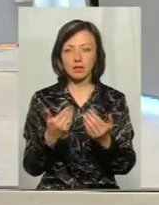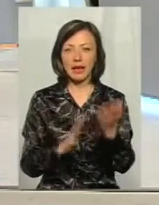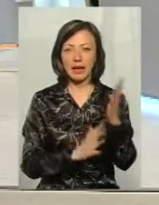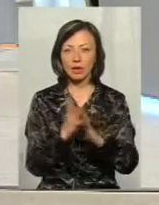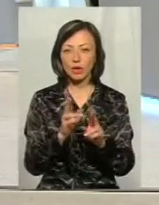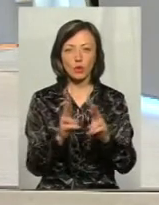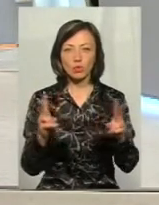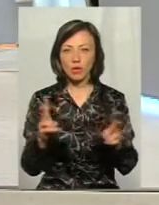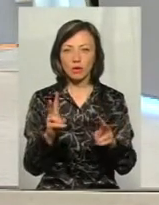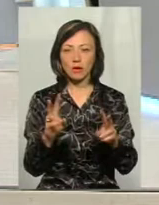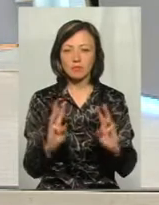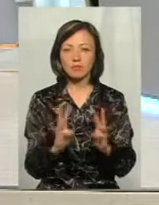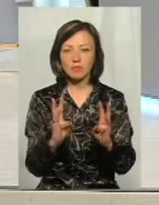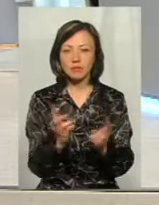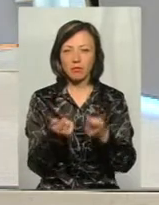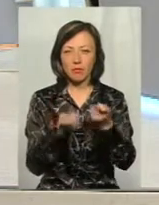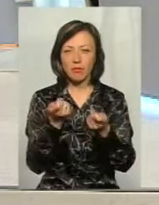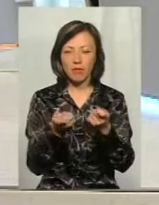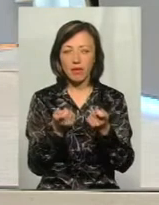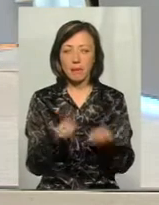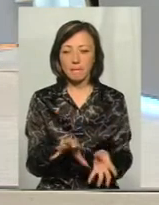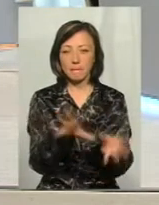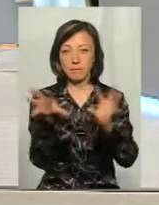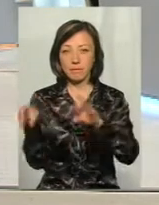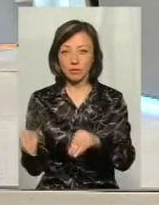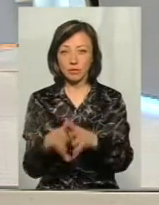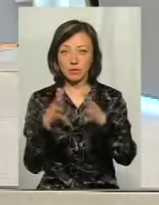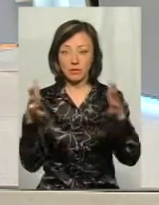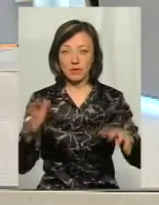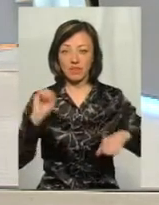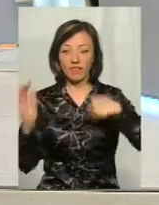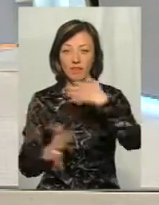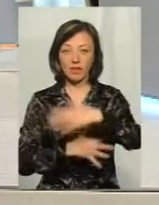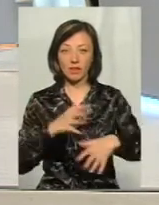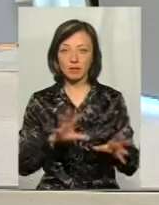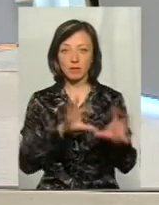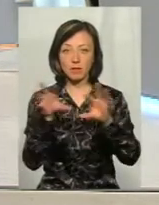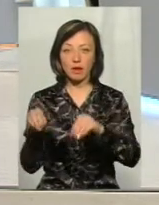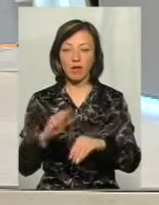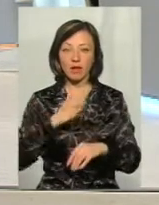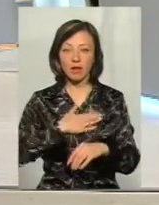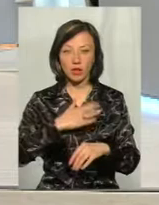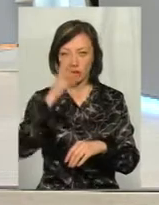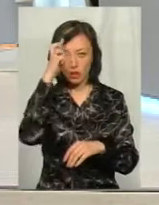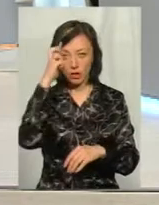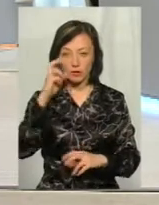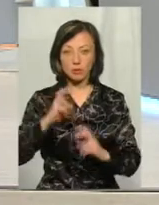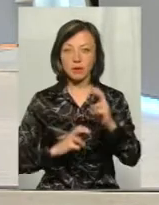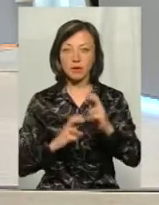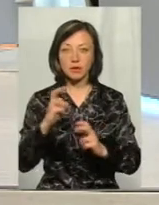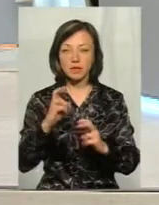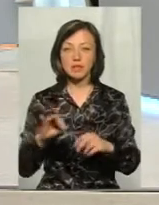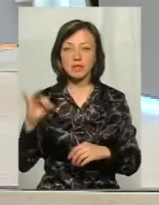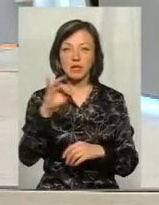значить, до цього мір, воно тліло, перейшло на комунальний ліс, потім знявся сильний вітер і перекинувся на наше державне, значить, підприємство,